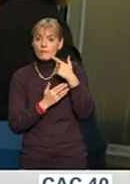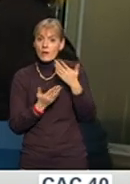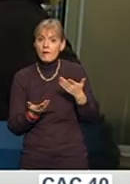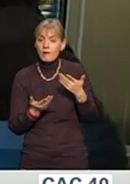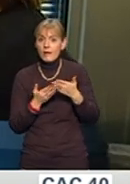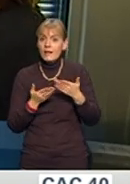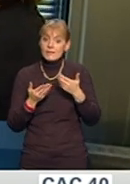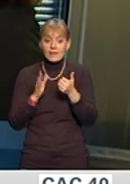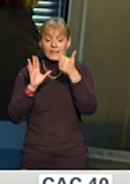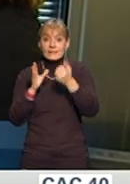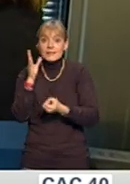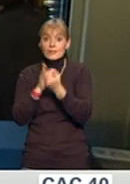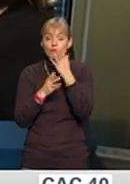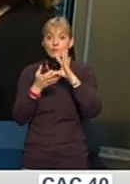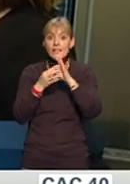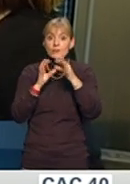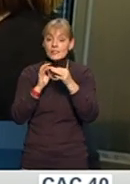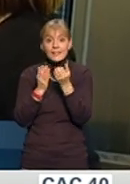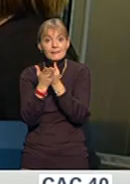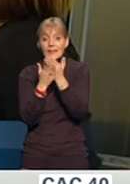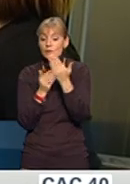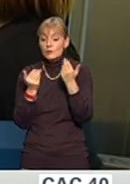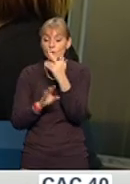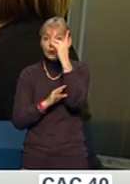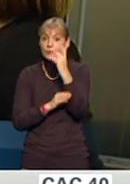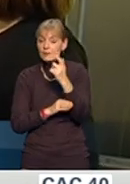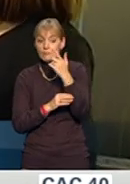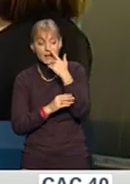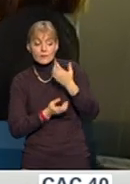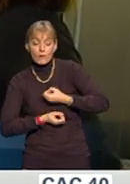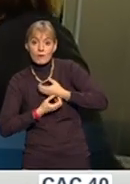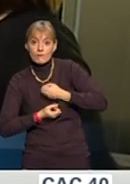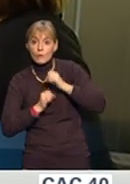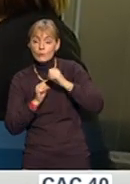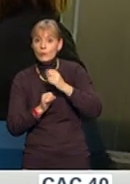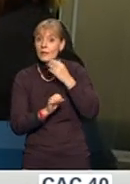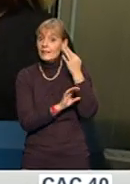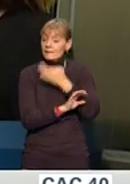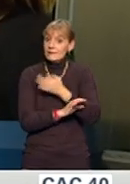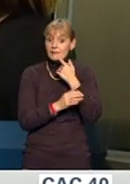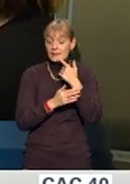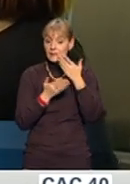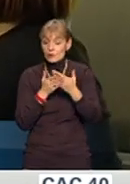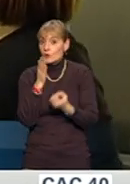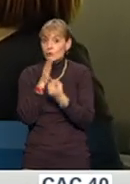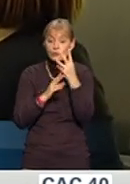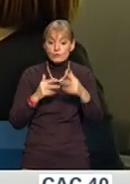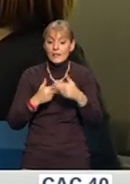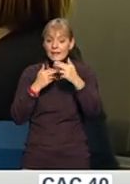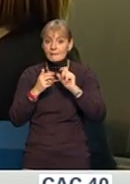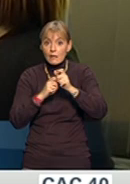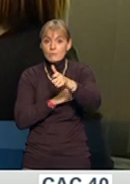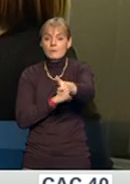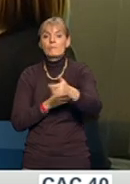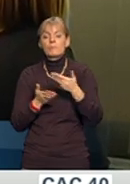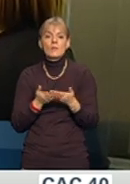de ces 6 nouvelles chaînes de la TNT gratuite qui sont lancées aujourd'hui. Vous parliez tout à l'heure d'une nouvelle étape dans la légende de la TNT. Oui, la TNT,